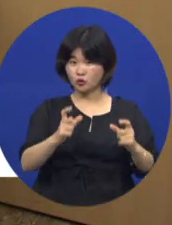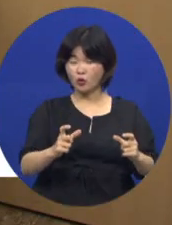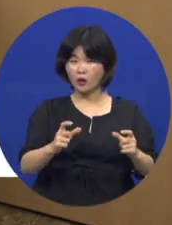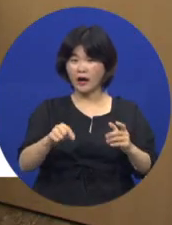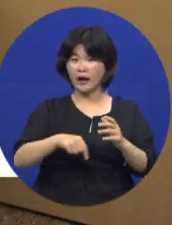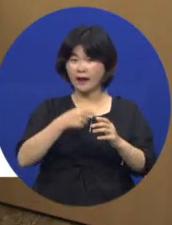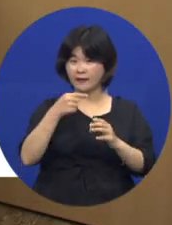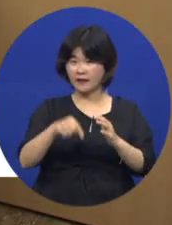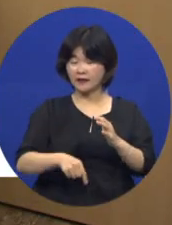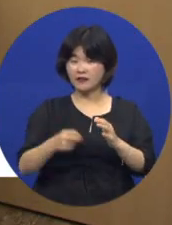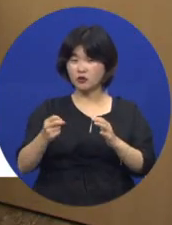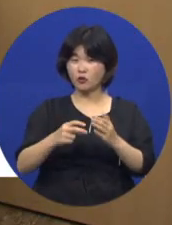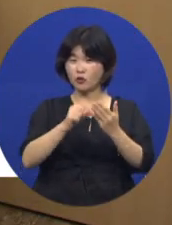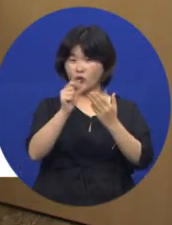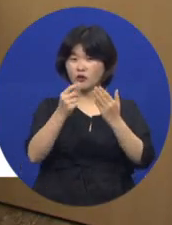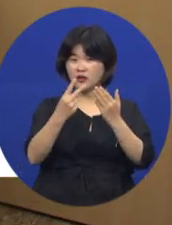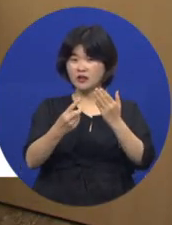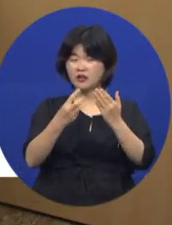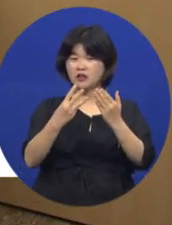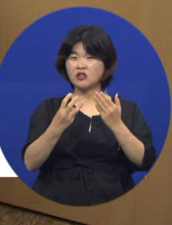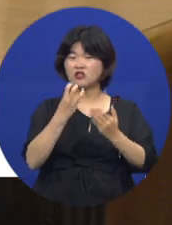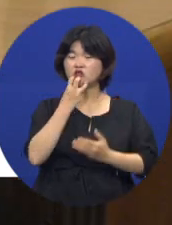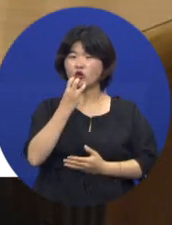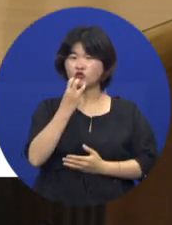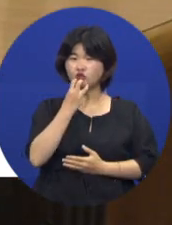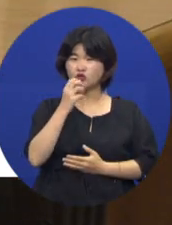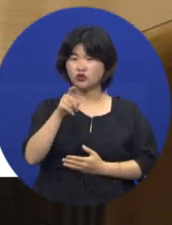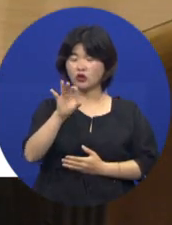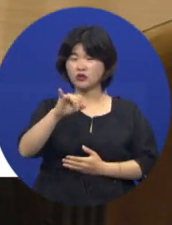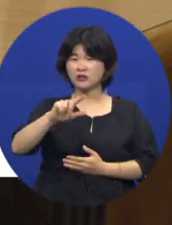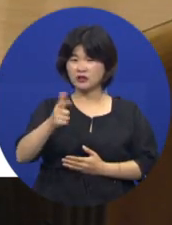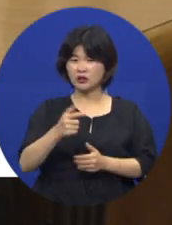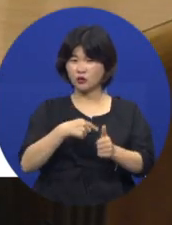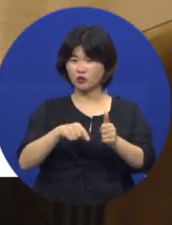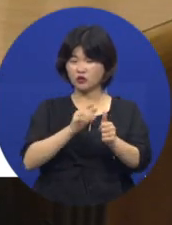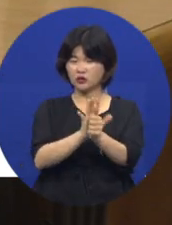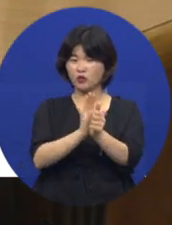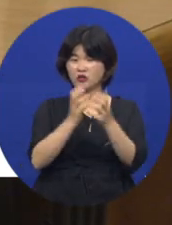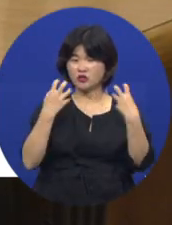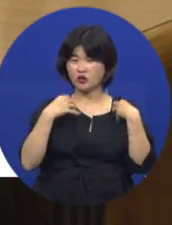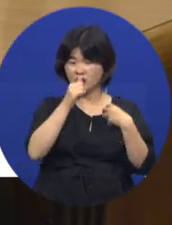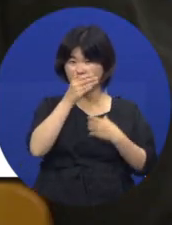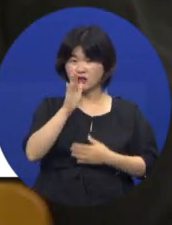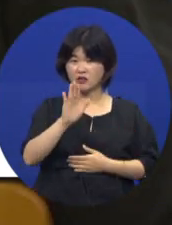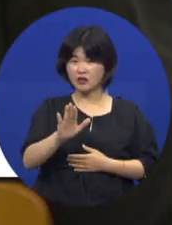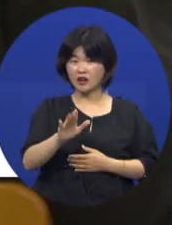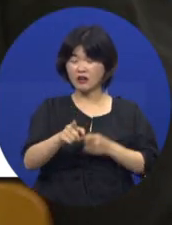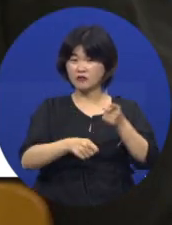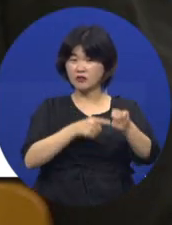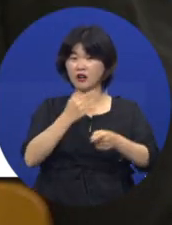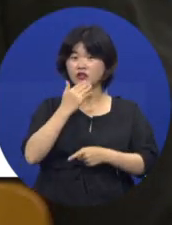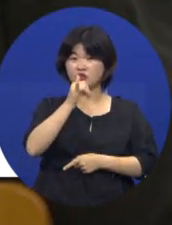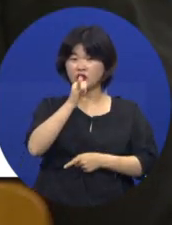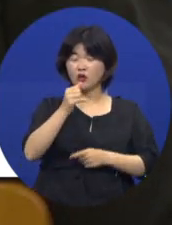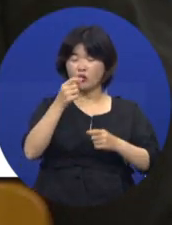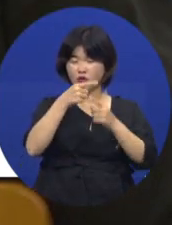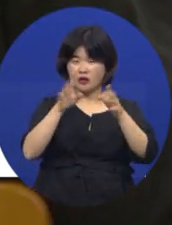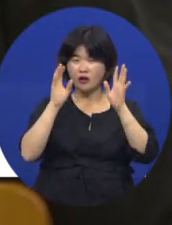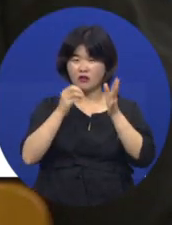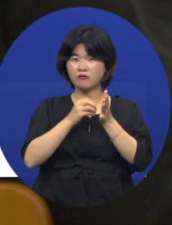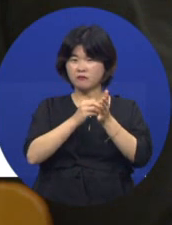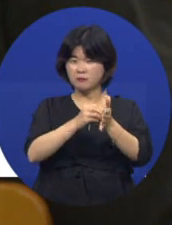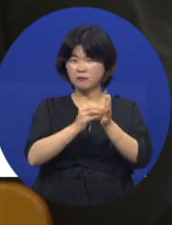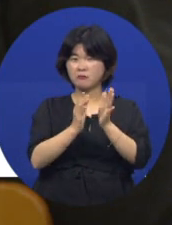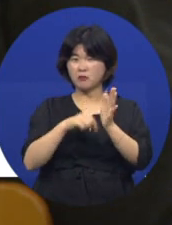다음달 2일과 3일에는 서울 성동 광진 교육지원청 에서도 실시하는데 응시원서는 수험생 본인